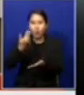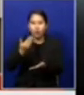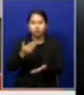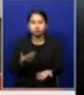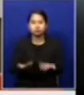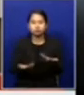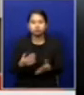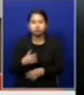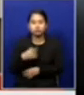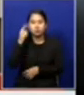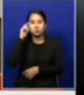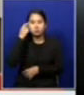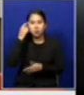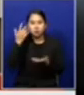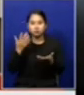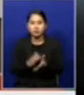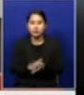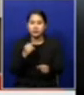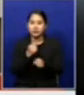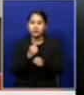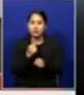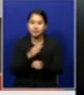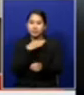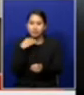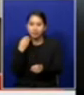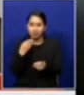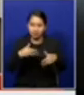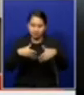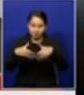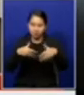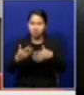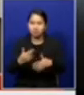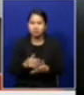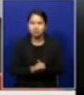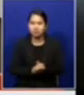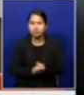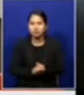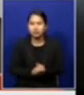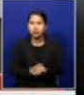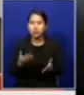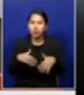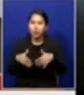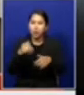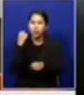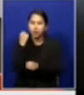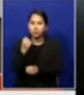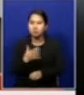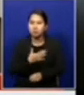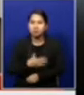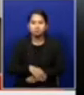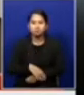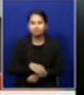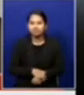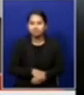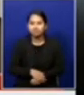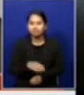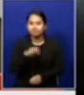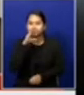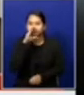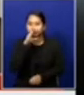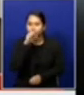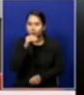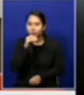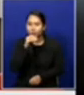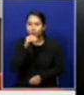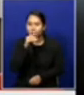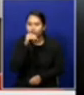การณ์วิกฤตขนาดนี้มาทำบาปให้กับโลกร้ายนี้มาทำบาปให้กับคนจนผมสาปแช่งครับรัฐบาลท่านประธานผ